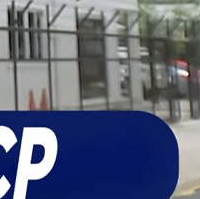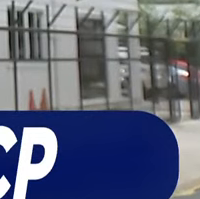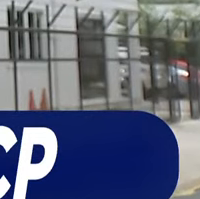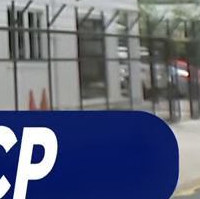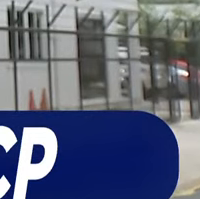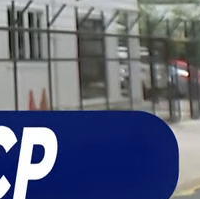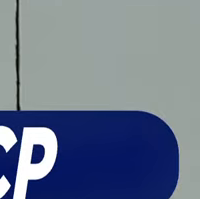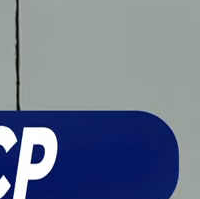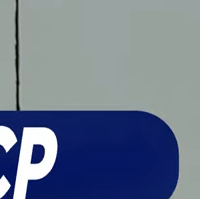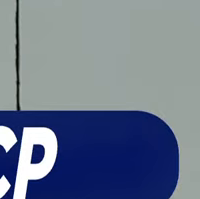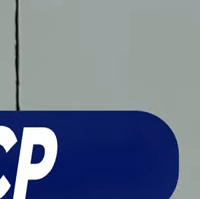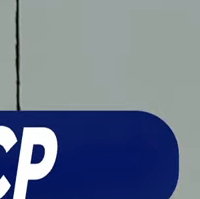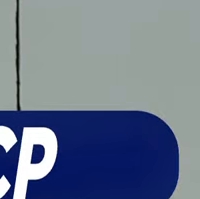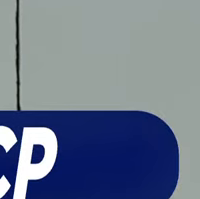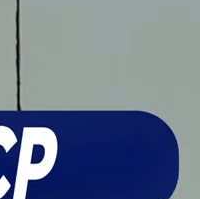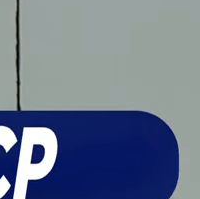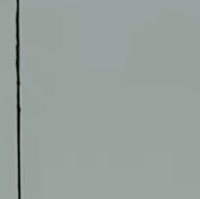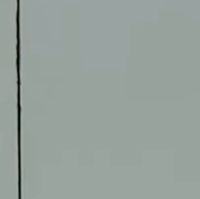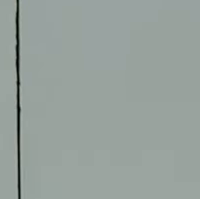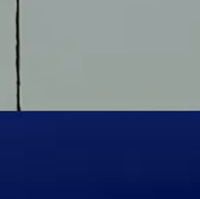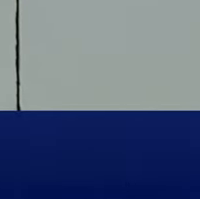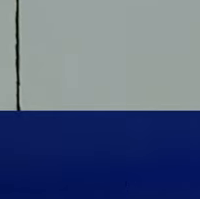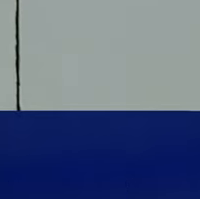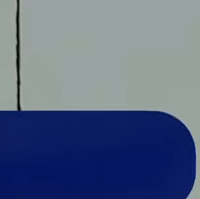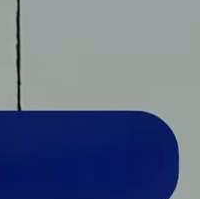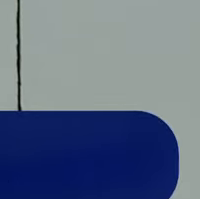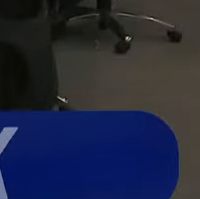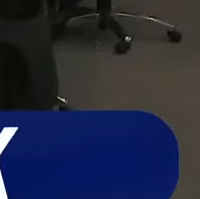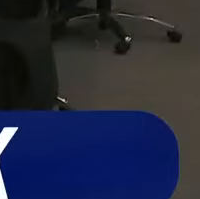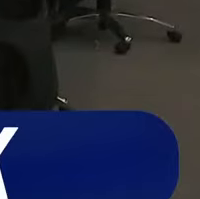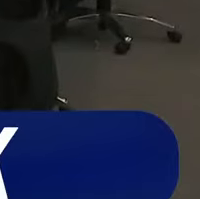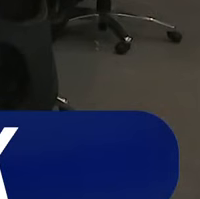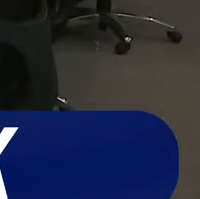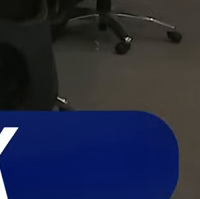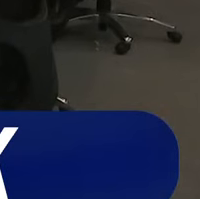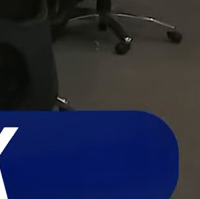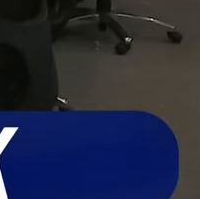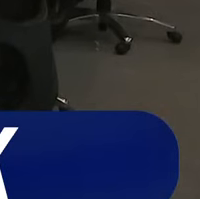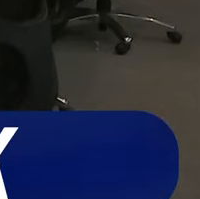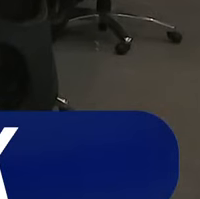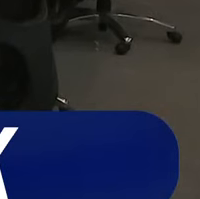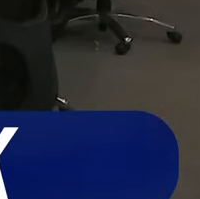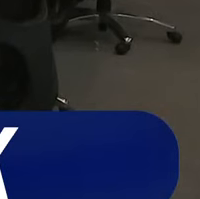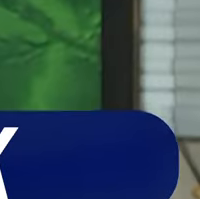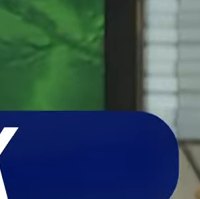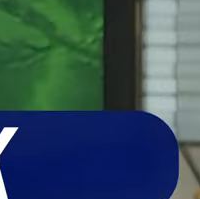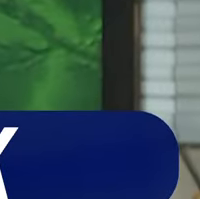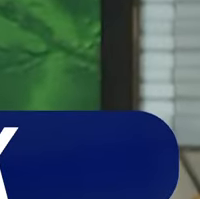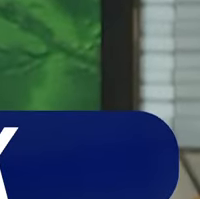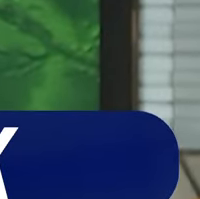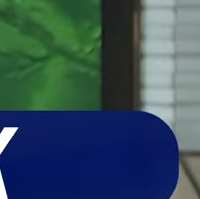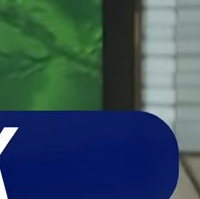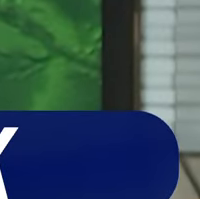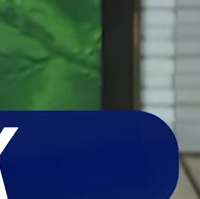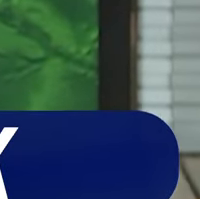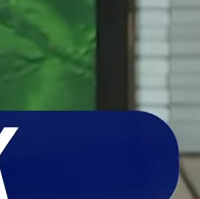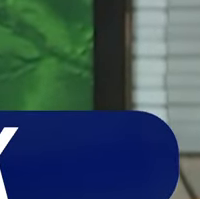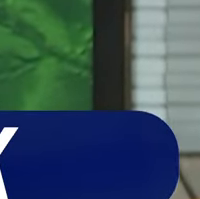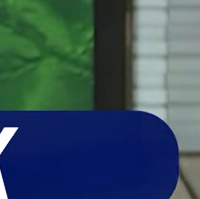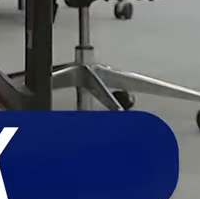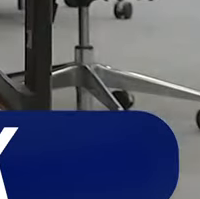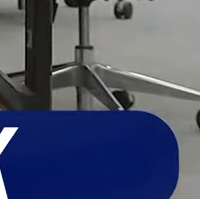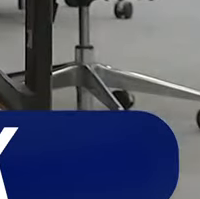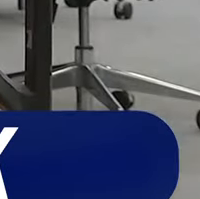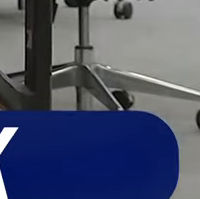sa isyo ng national security. NGCP tiniyak na hindi mahahak o makokontrol mula